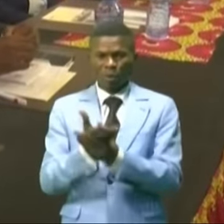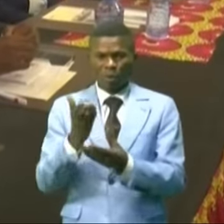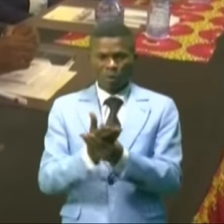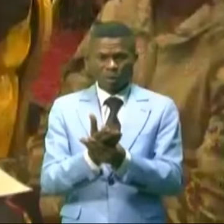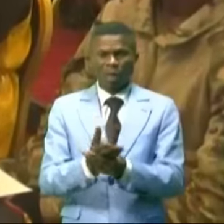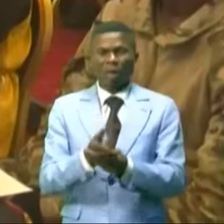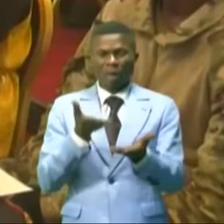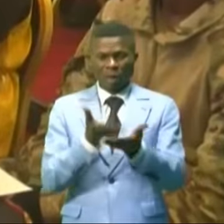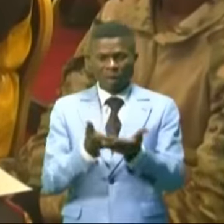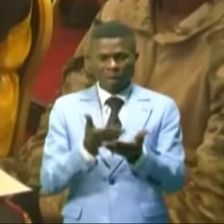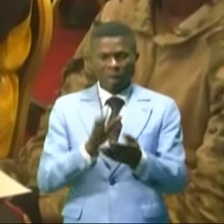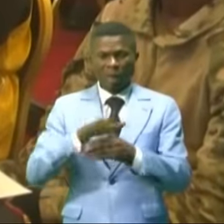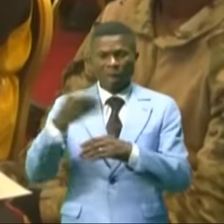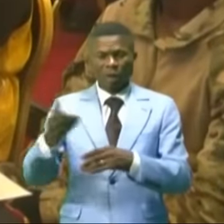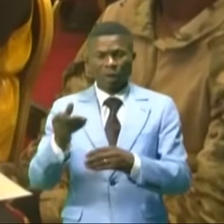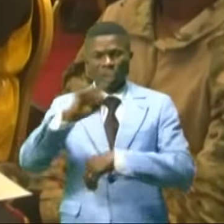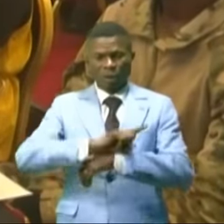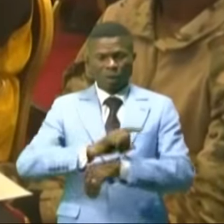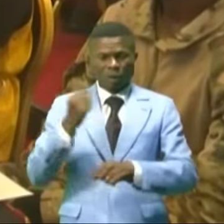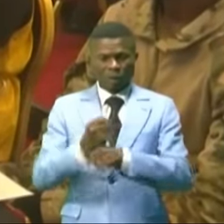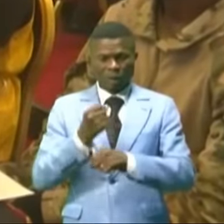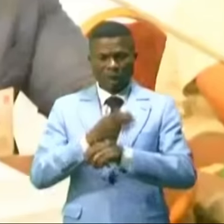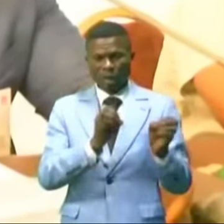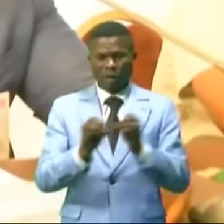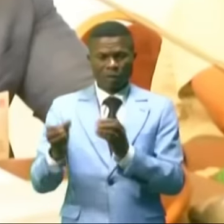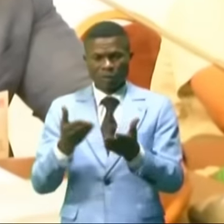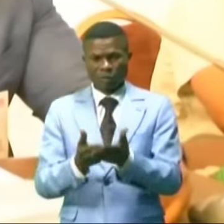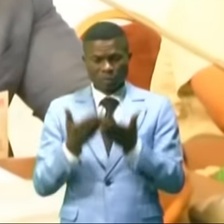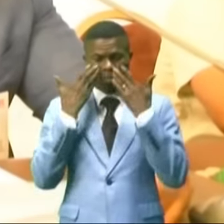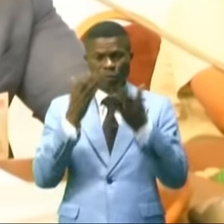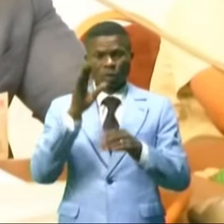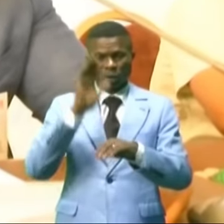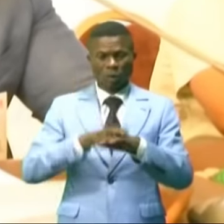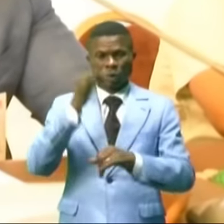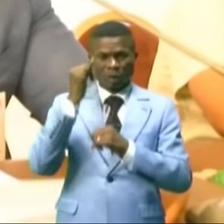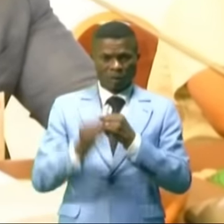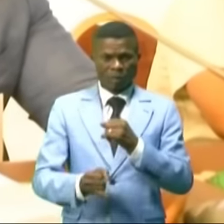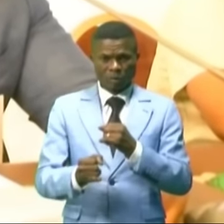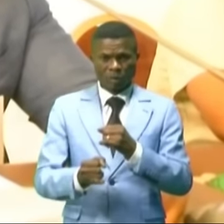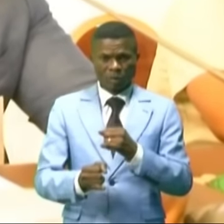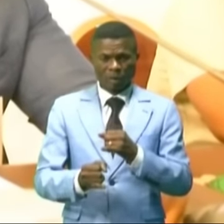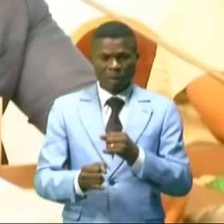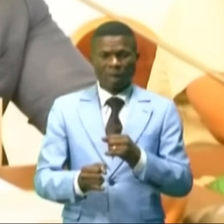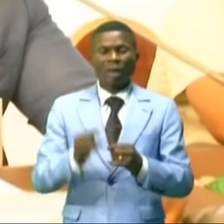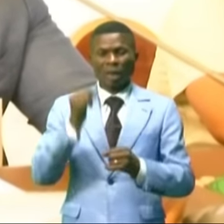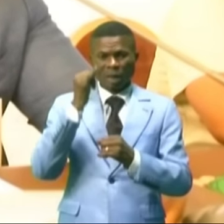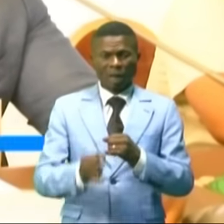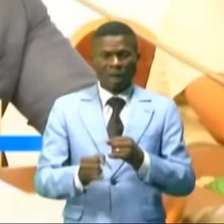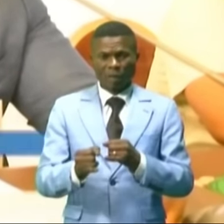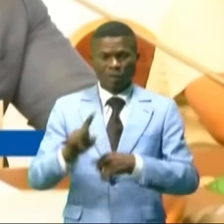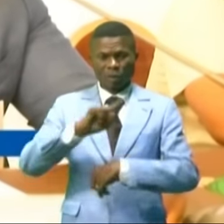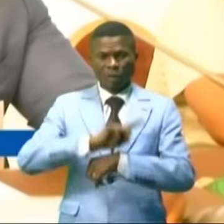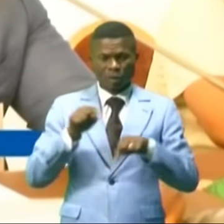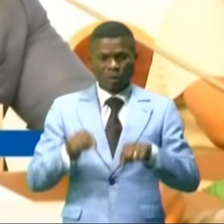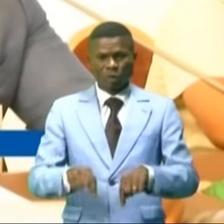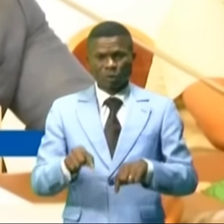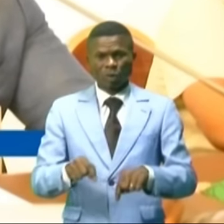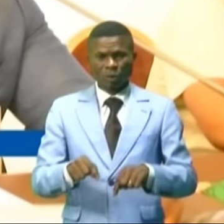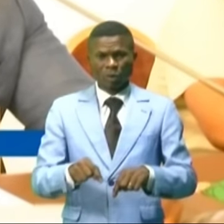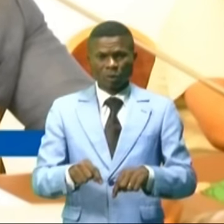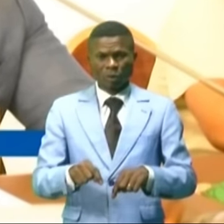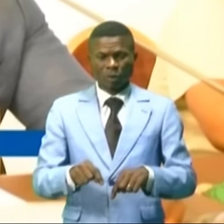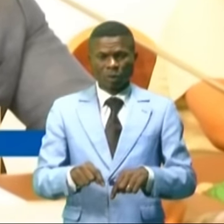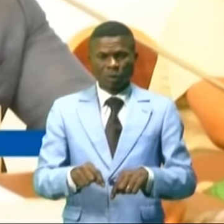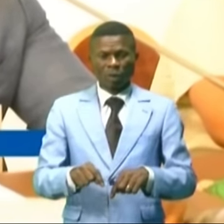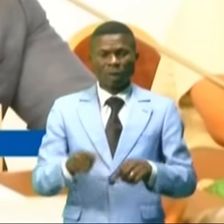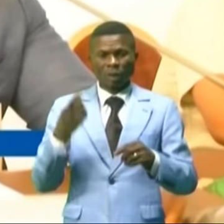documents. Après quelques jours de travaux. Nous voici arrivés à la fin, dont l'aboutissement en ce jour couronne vos qualités